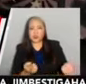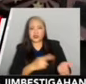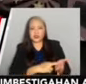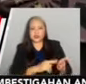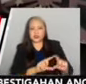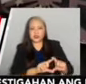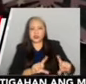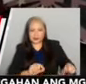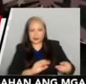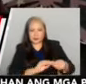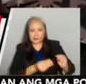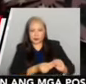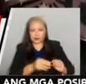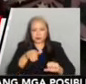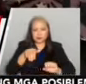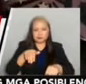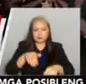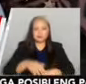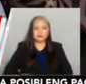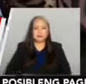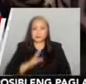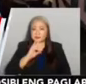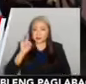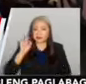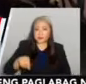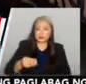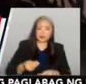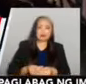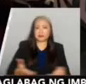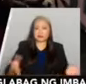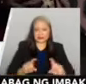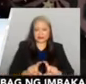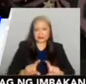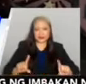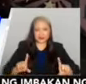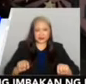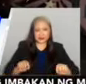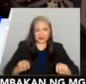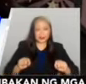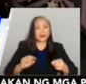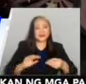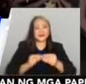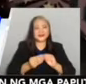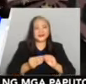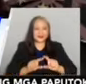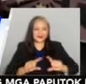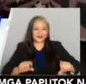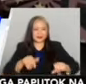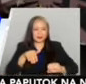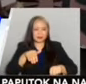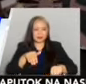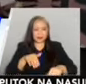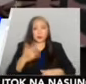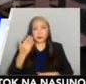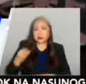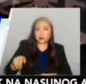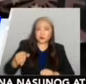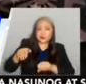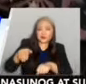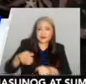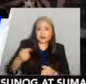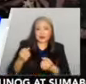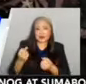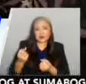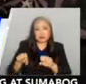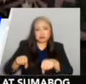dapat i-issue na nila kagad yung plaka kasi paano naman yung mga tricycle driver na walang plaka